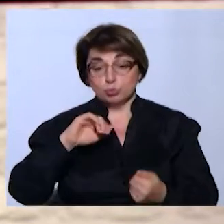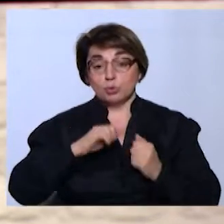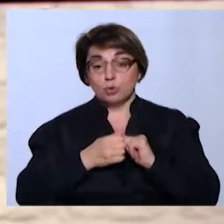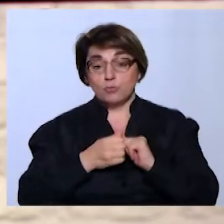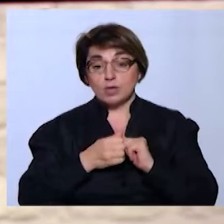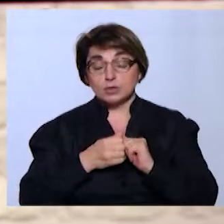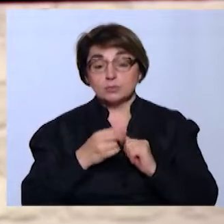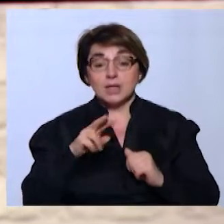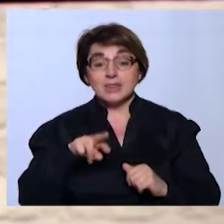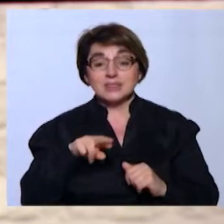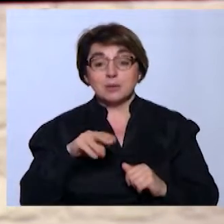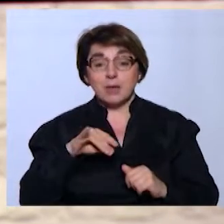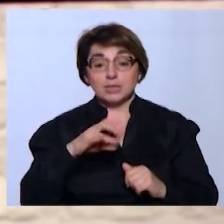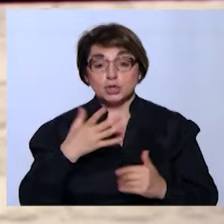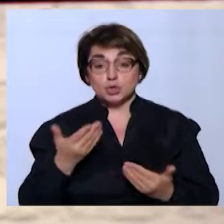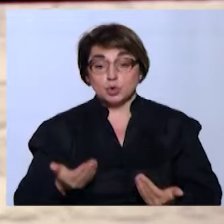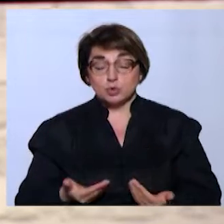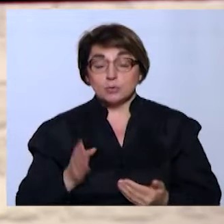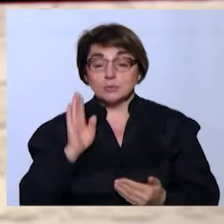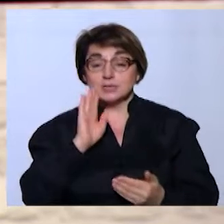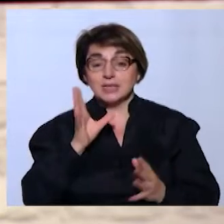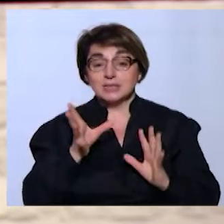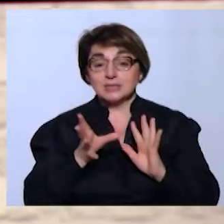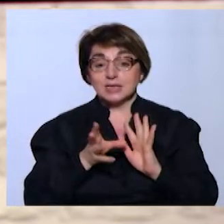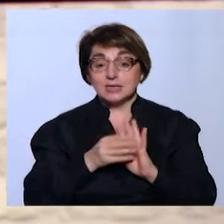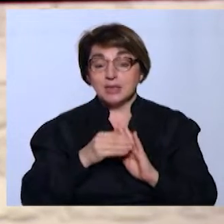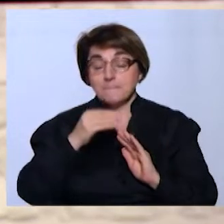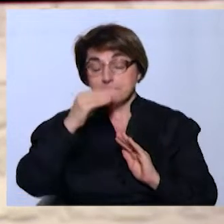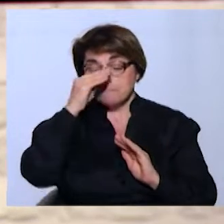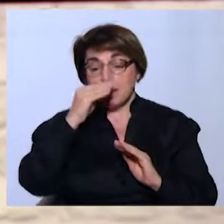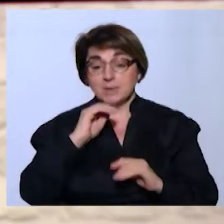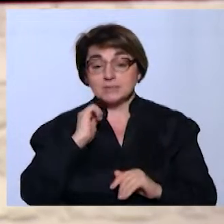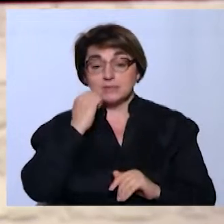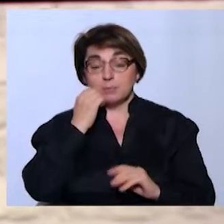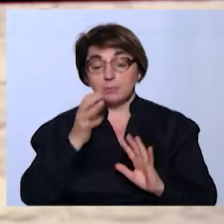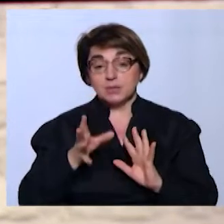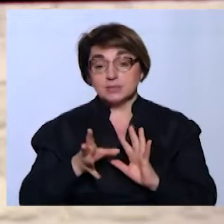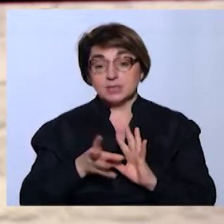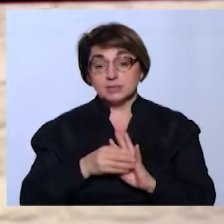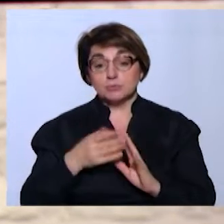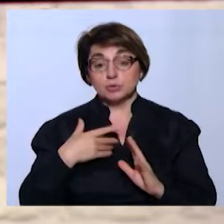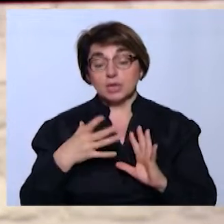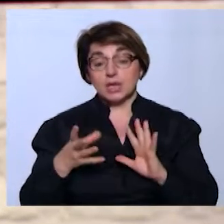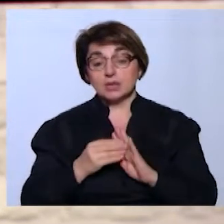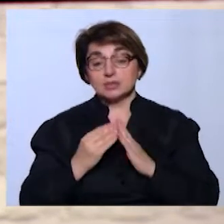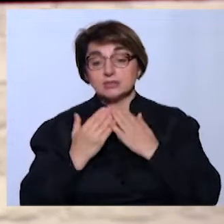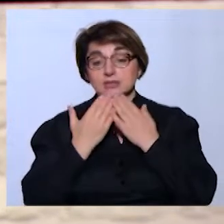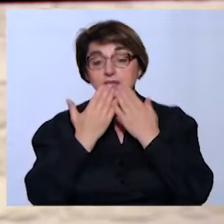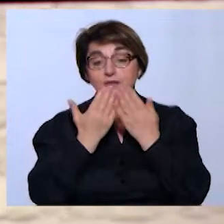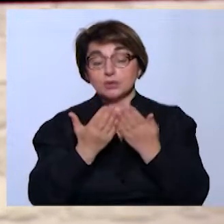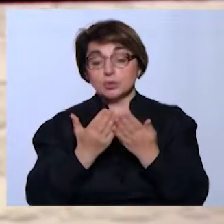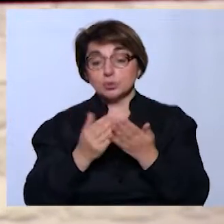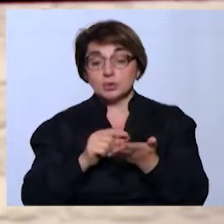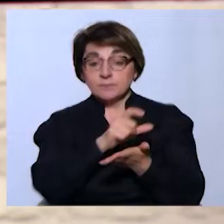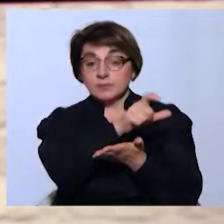ბავშვებო? დმანისში რომ ცხოვრობს დედასთან, მამასთან და ბებიასთან ერთად. მოდი ერთად წავიკითხოთ